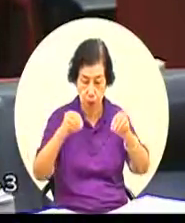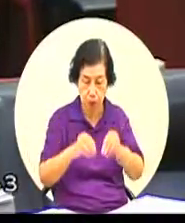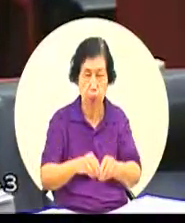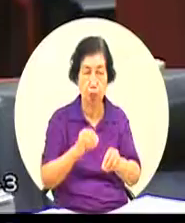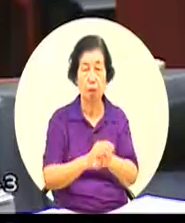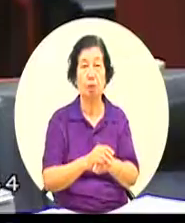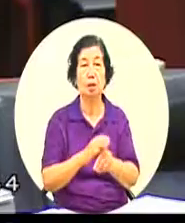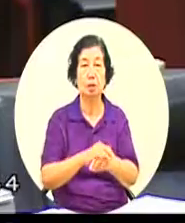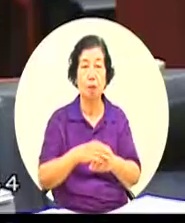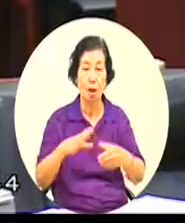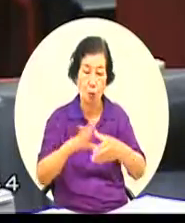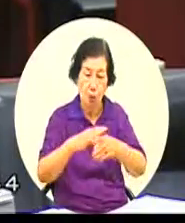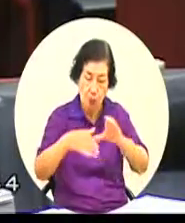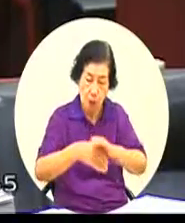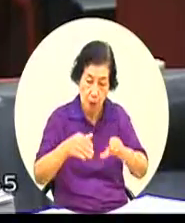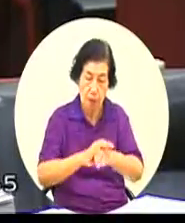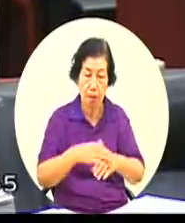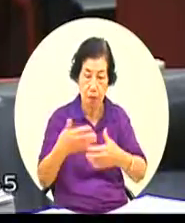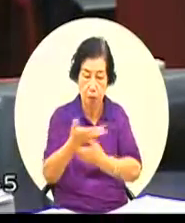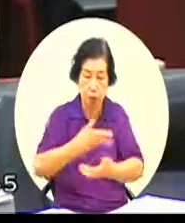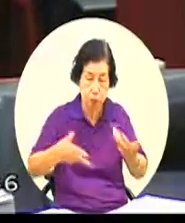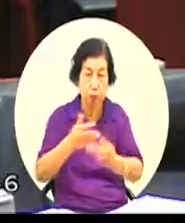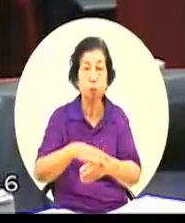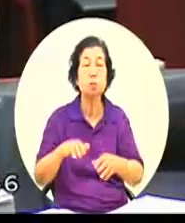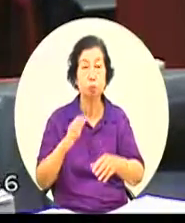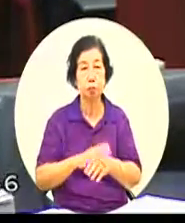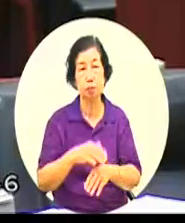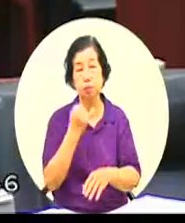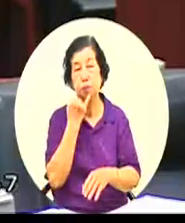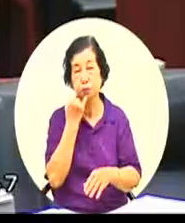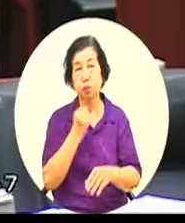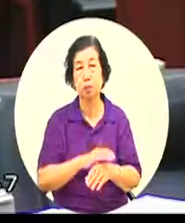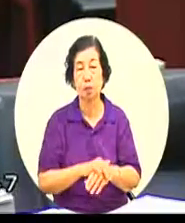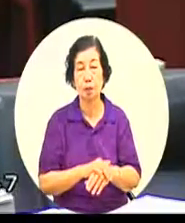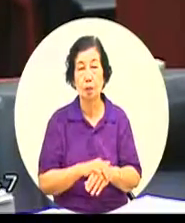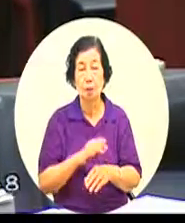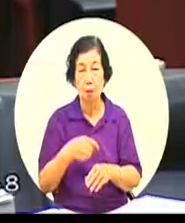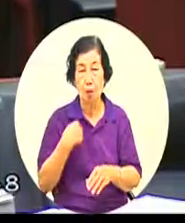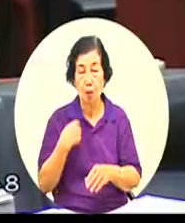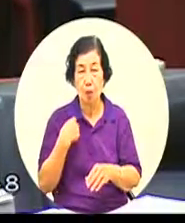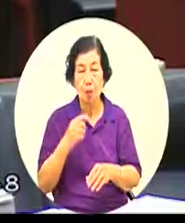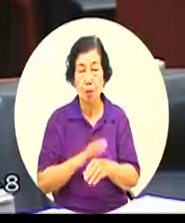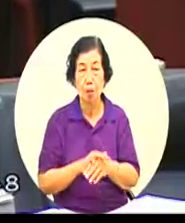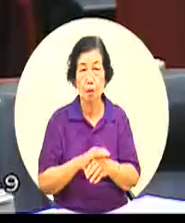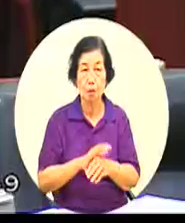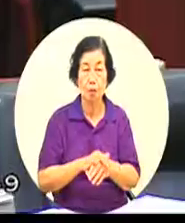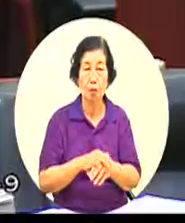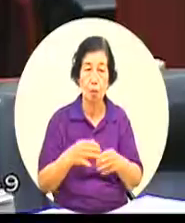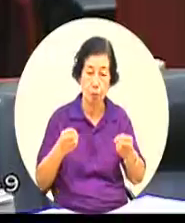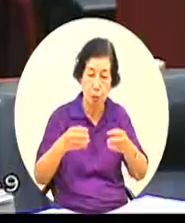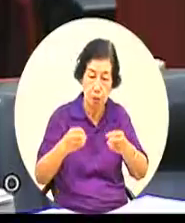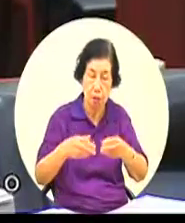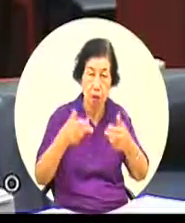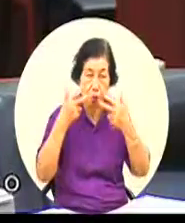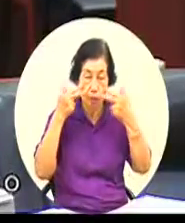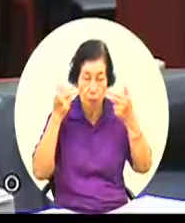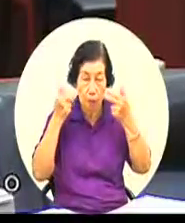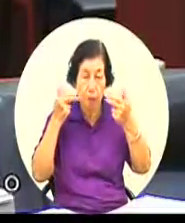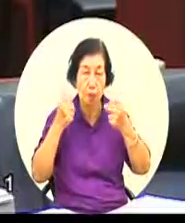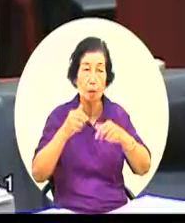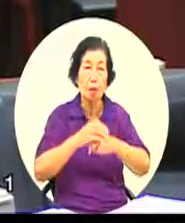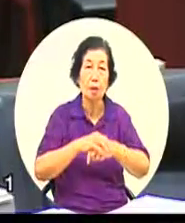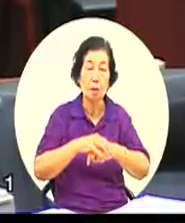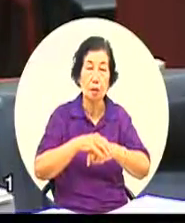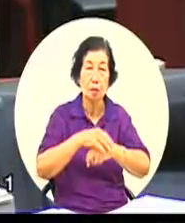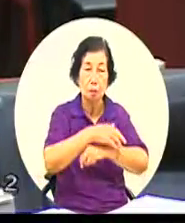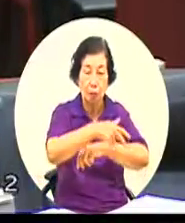好啦。哦，因为这个问题，我捌含因原乡的议员做一个沟通，伊是惊讲囡